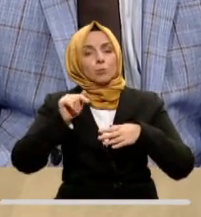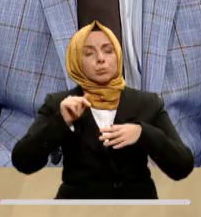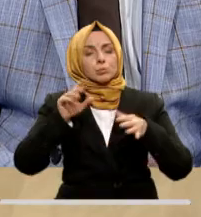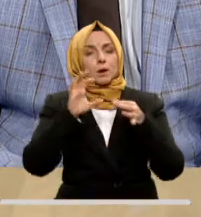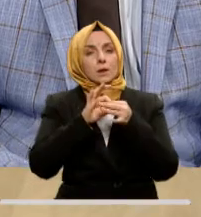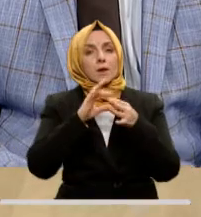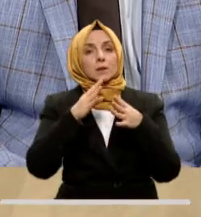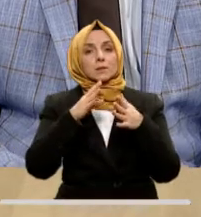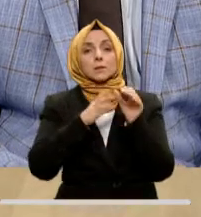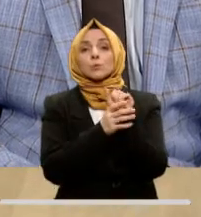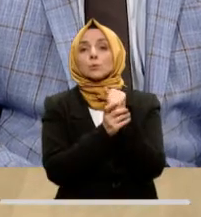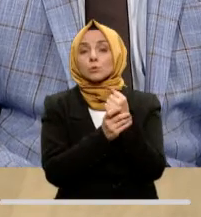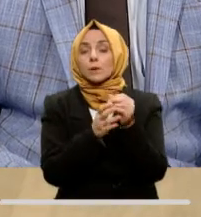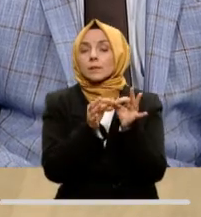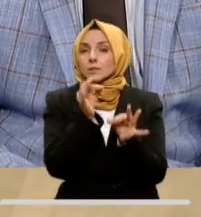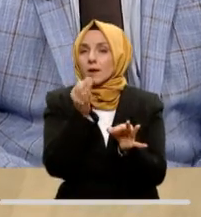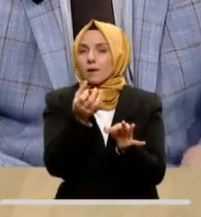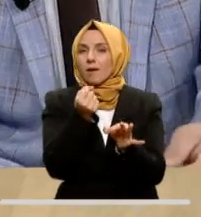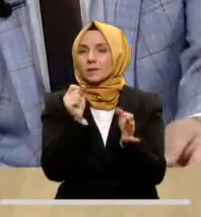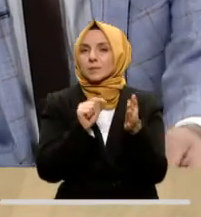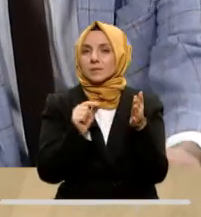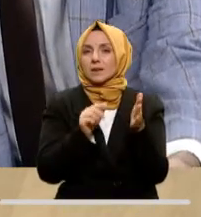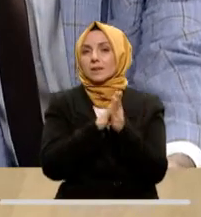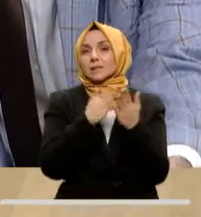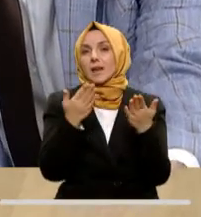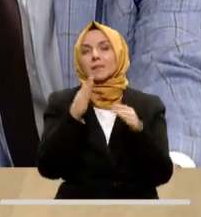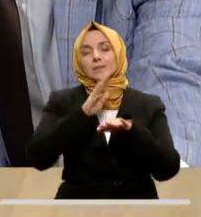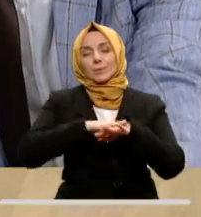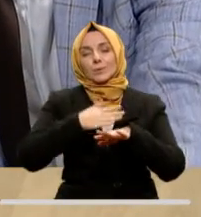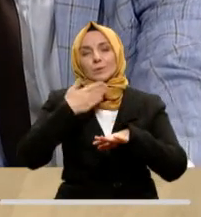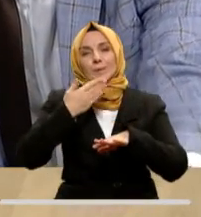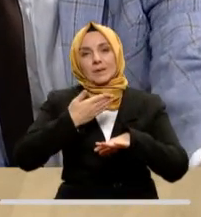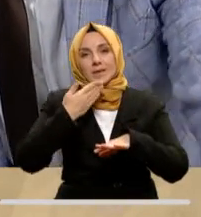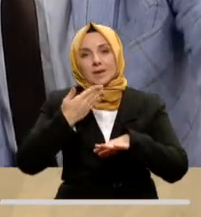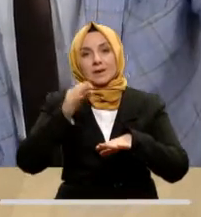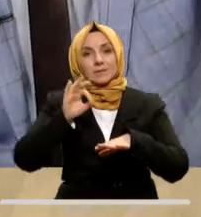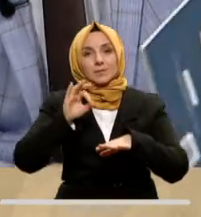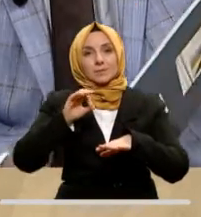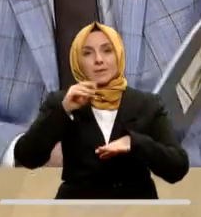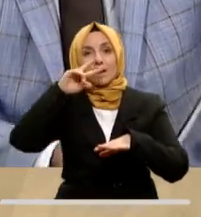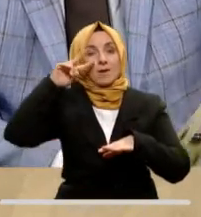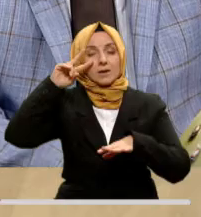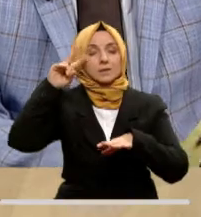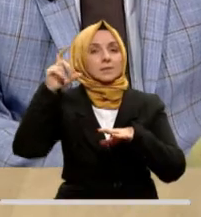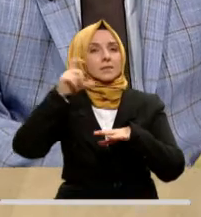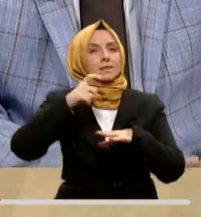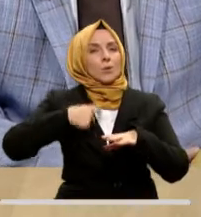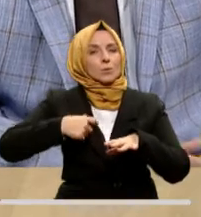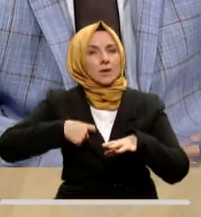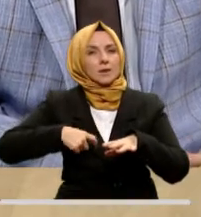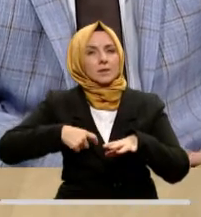uzman kişilerden aldığımız yazılarla dergiyi oluşturuyoruz Mesela şimdi Aralık ayında Özellikle